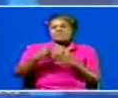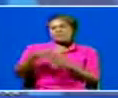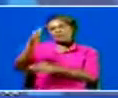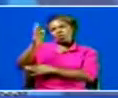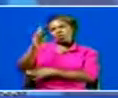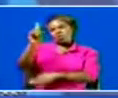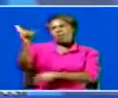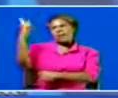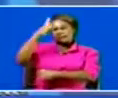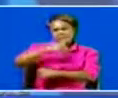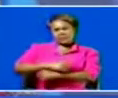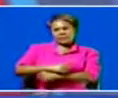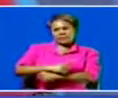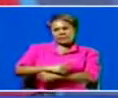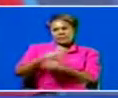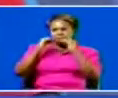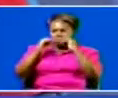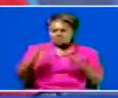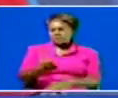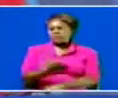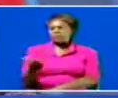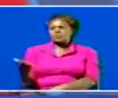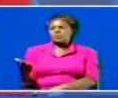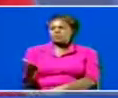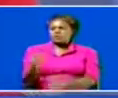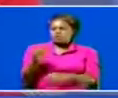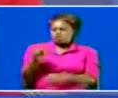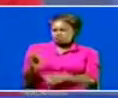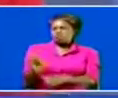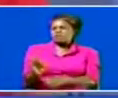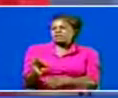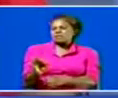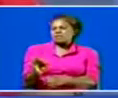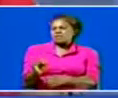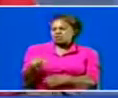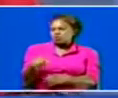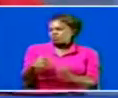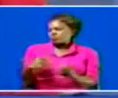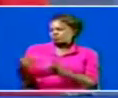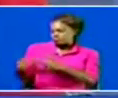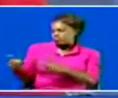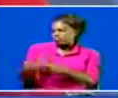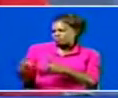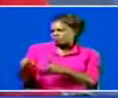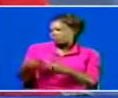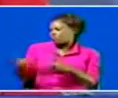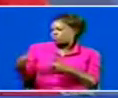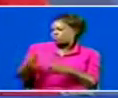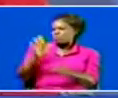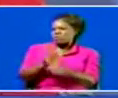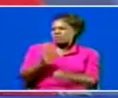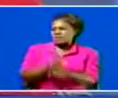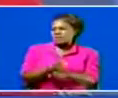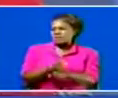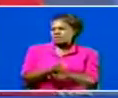moja watabatilisha. Bado mtabakia. Lakini kama wewe ukifanywa ngwi ushasimama wenda, basi utakwenda sana kwa Sharifu Abdul